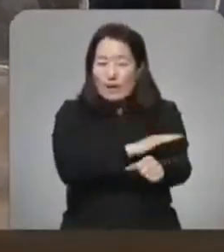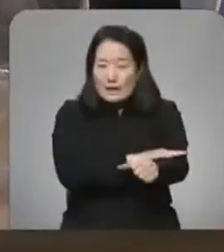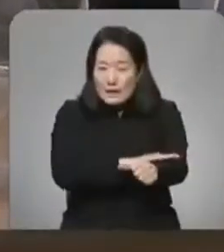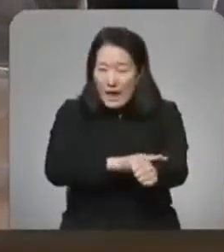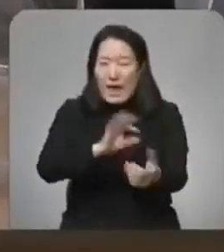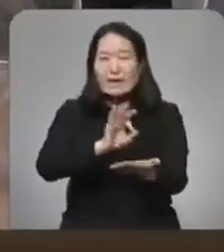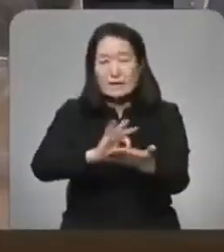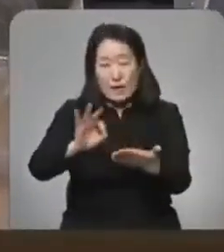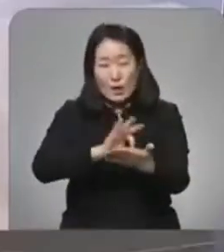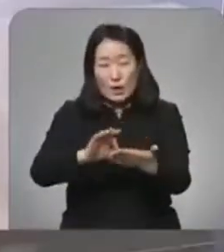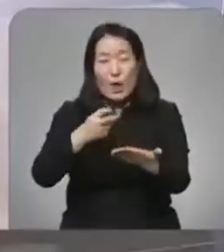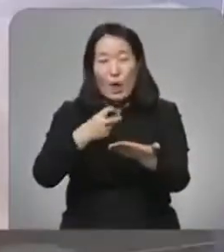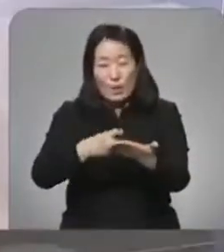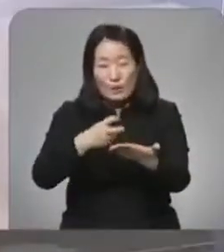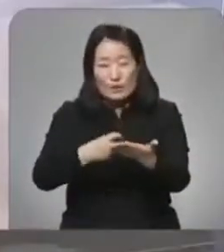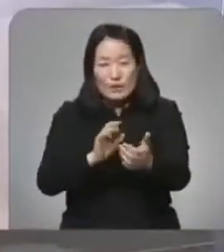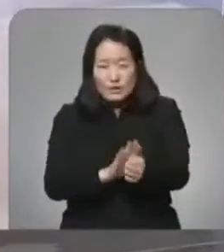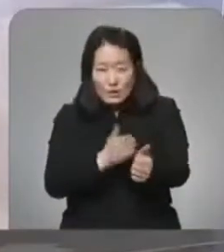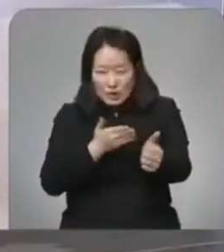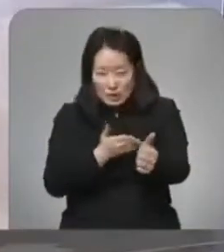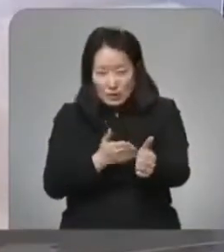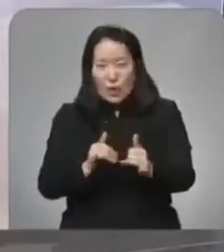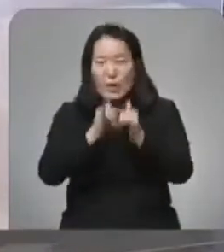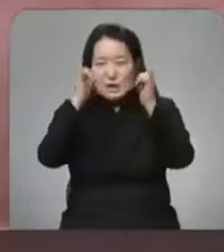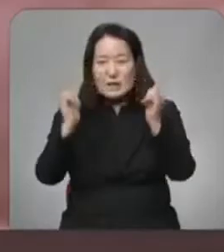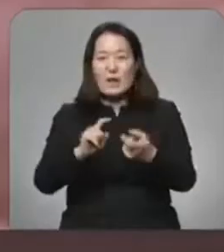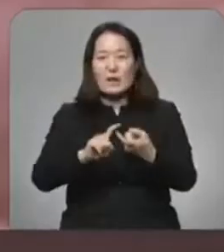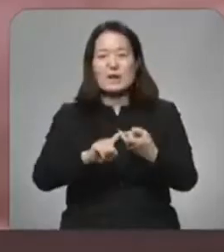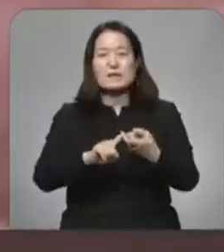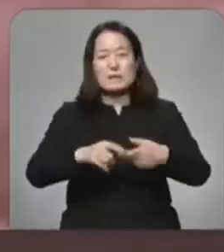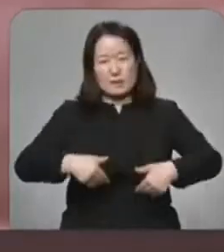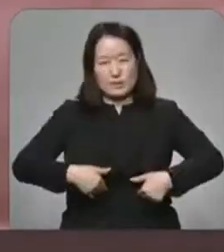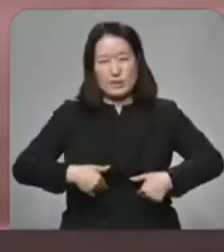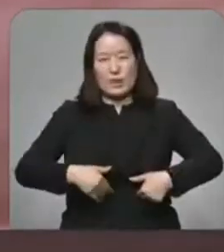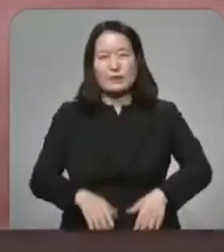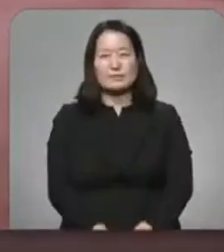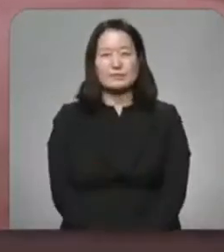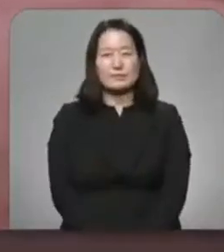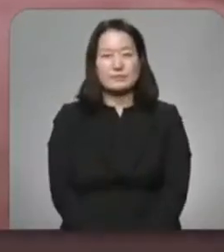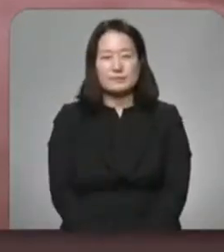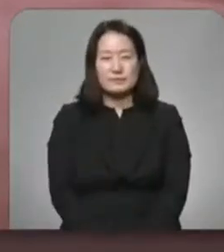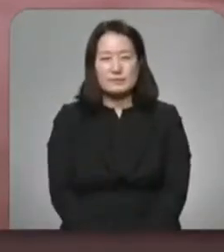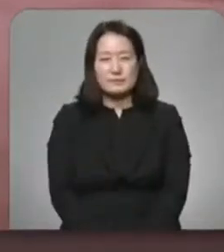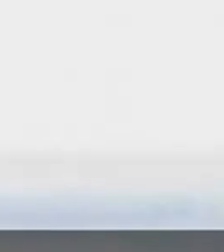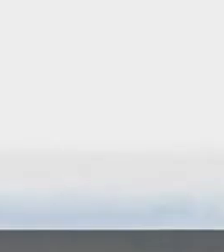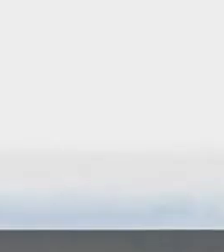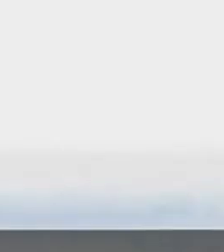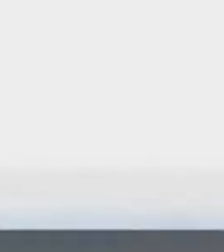법적, 제도적 뒷받침과 사회적 관심이 필요한 시점입니다. KBS 뉴스 이현기입니다.